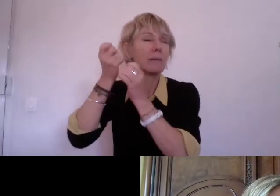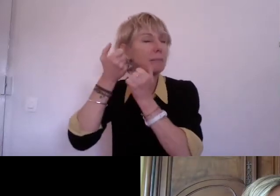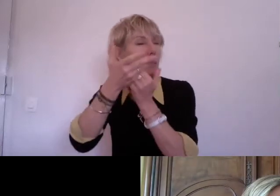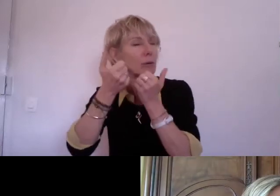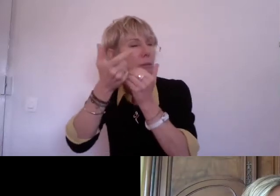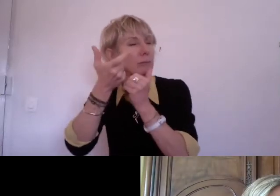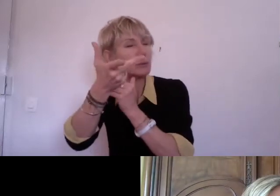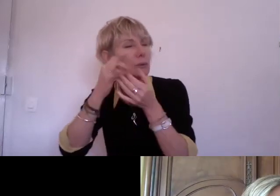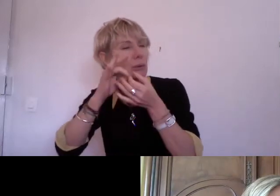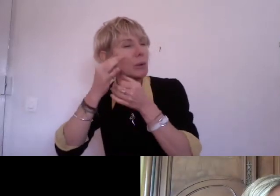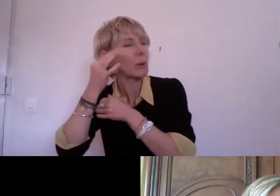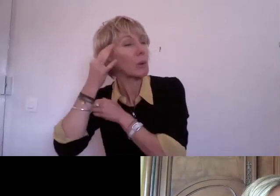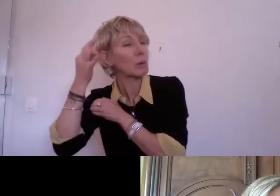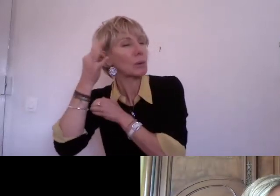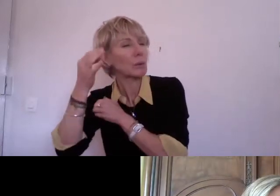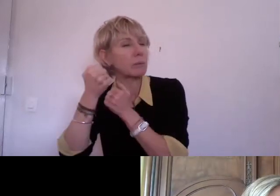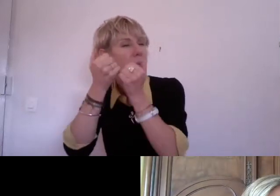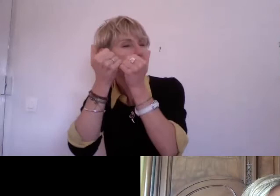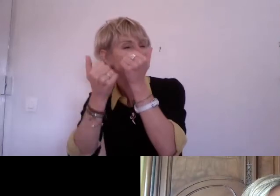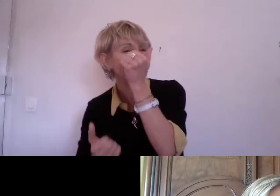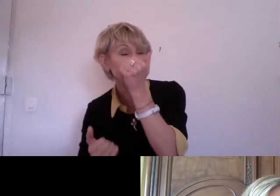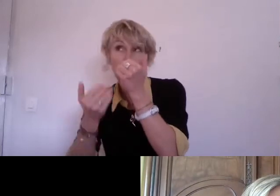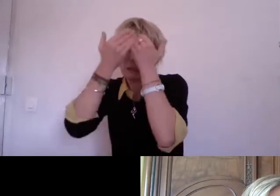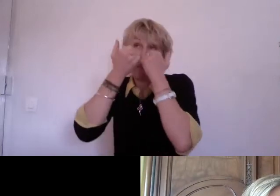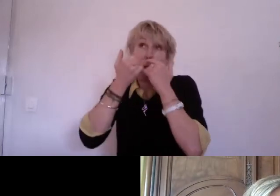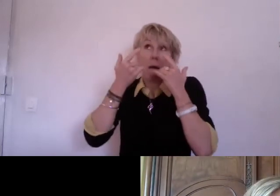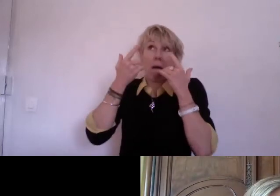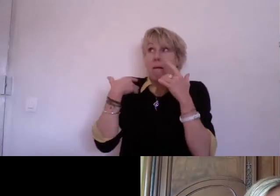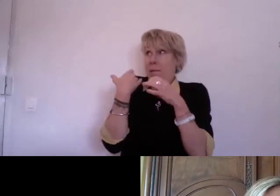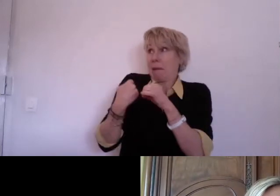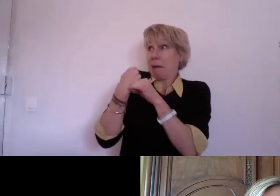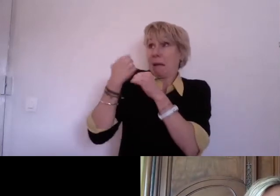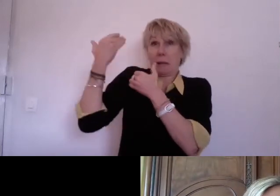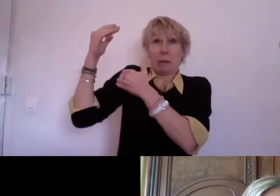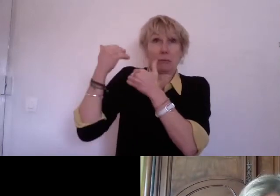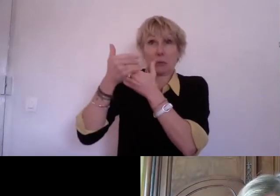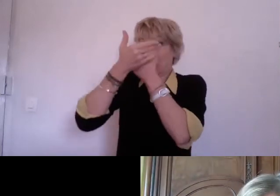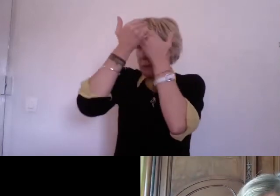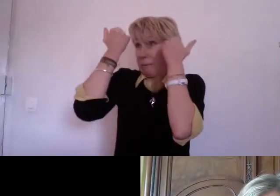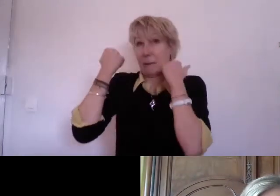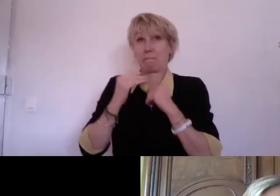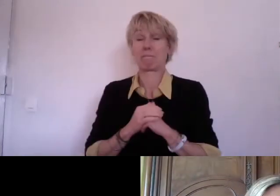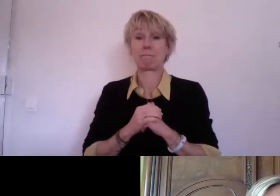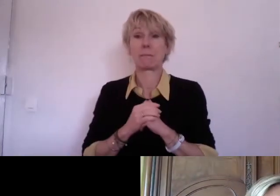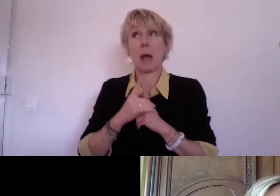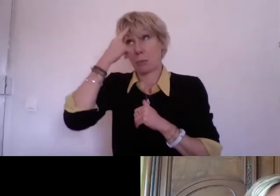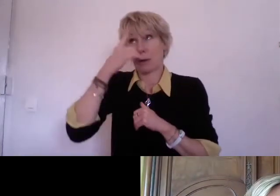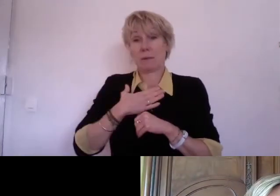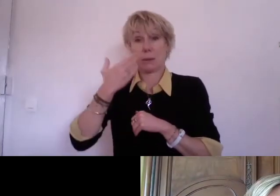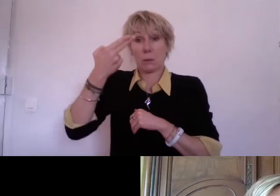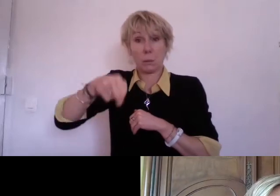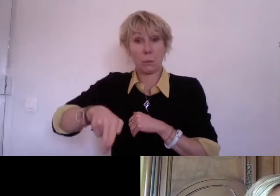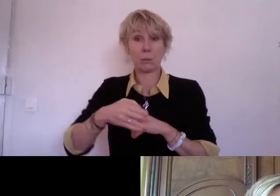ne sais pas si ça existe. À ma connaissance, non, mais peut-être. Vous pouvez nous donner